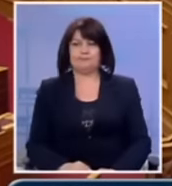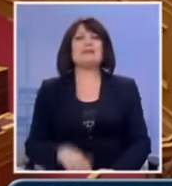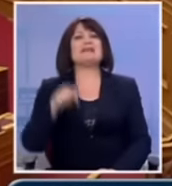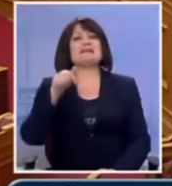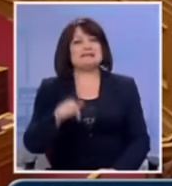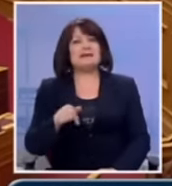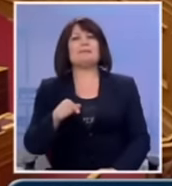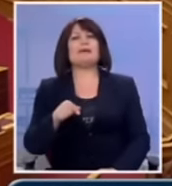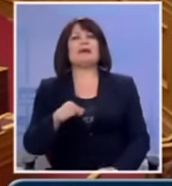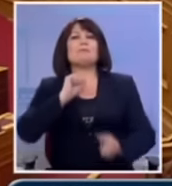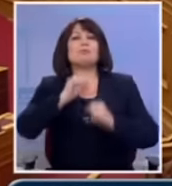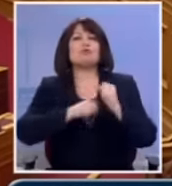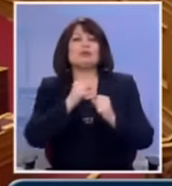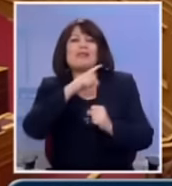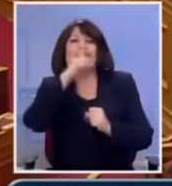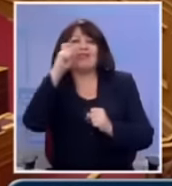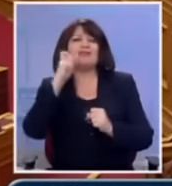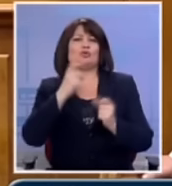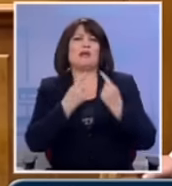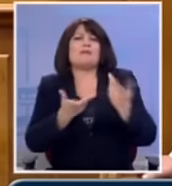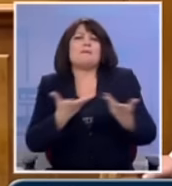τη διαπραγματευτική προσπάθεια εξαιρετικά δύσκολη.